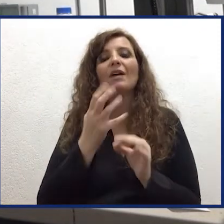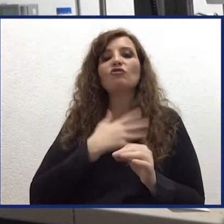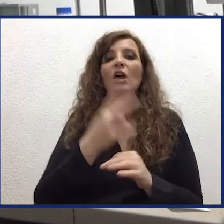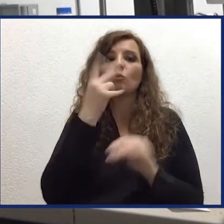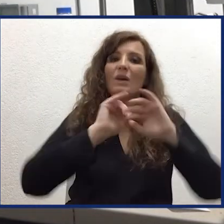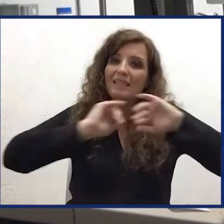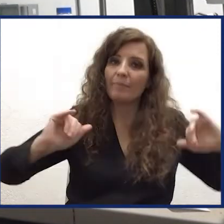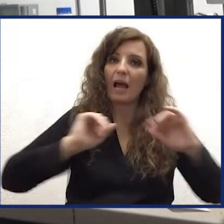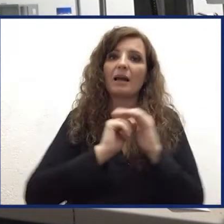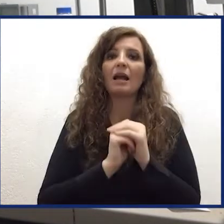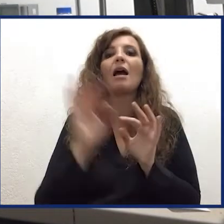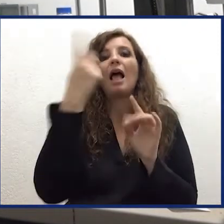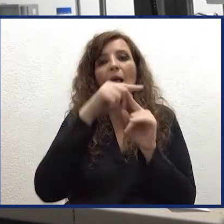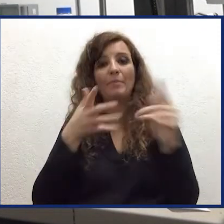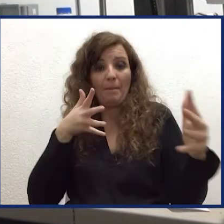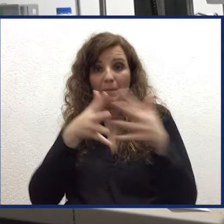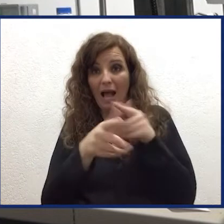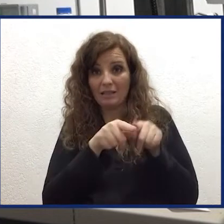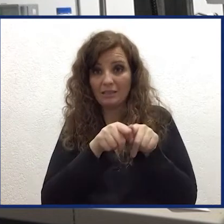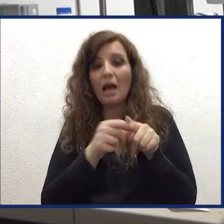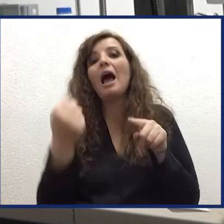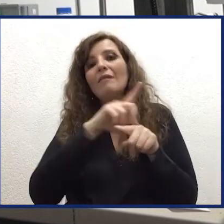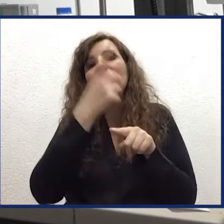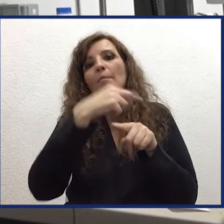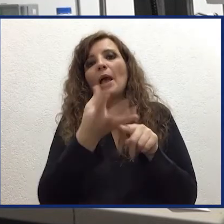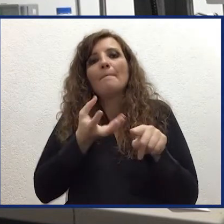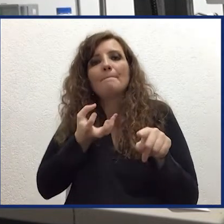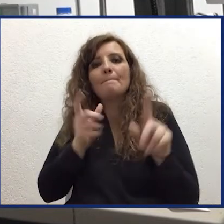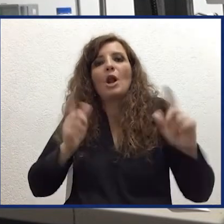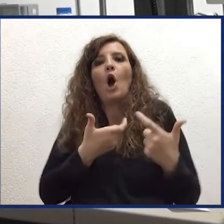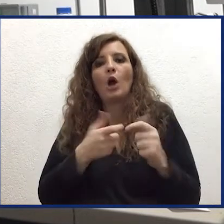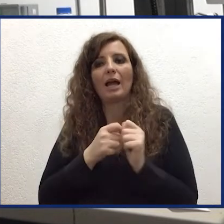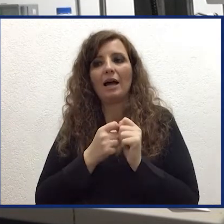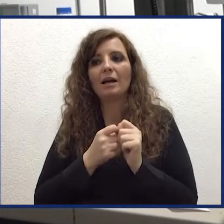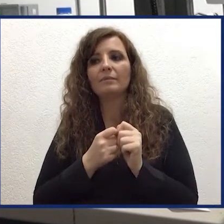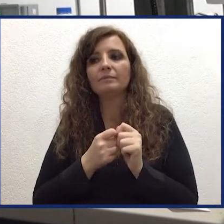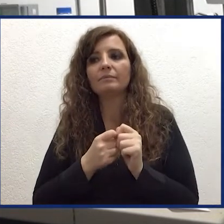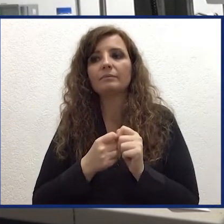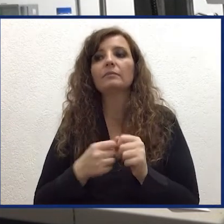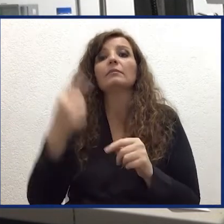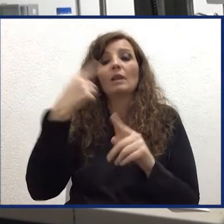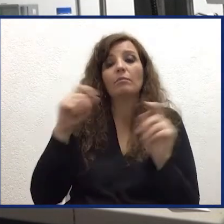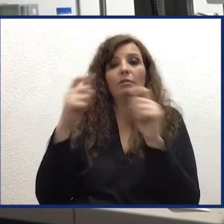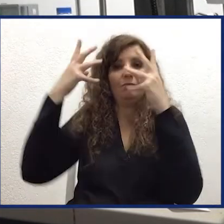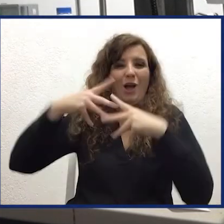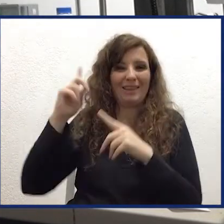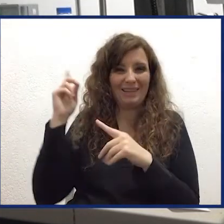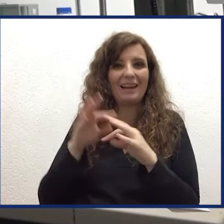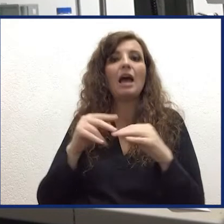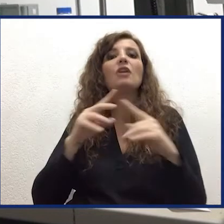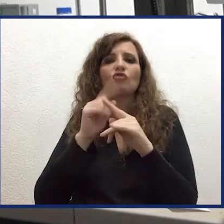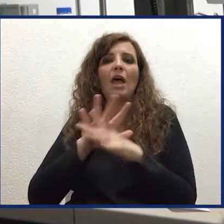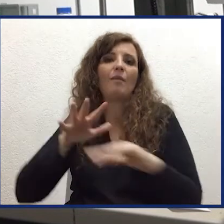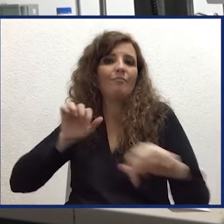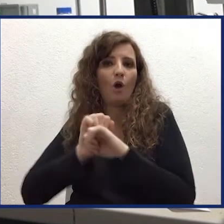da avere due compartimenti separati, cioè quello che passa attraverso la membrana e quello che invece viene trattenuto. Il modulo viene assemblato nel sistema